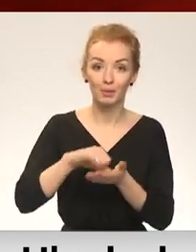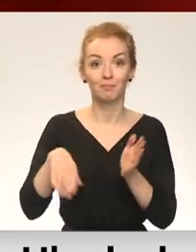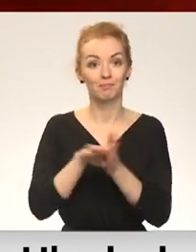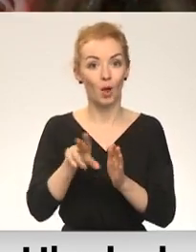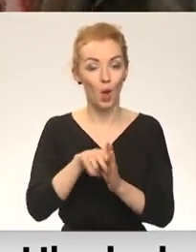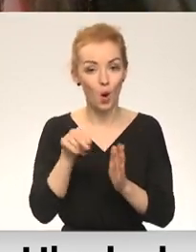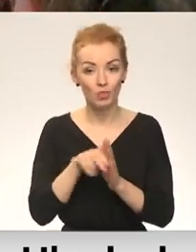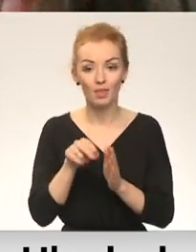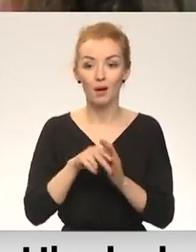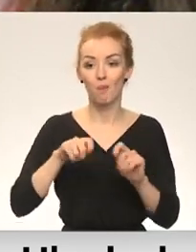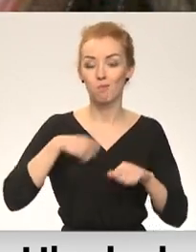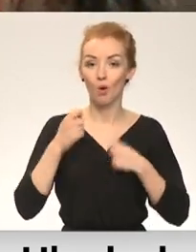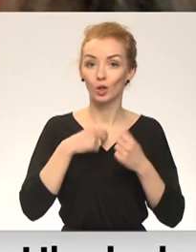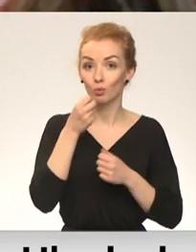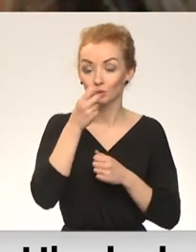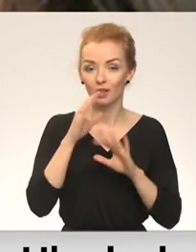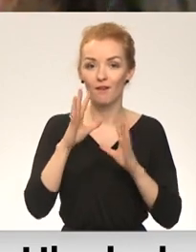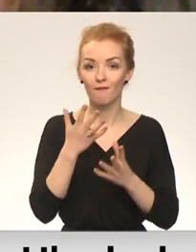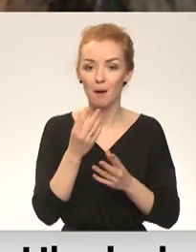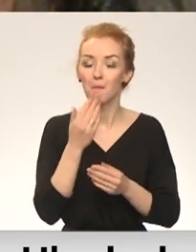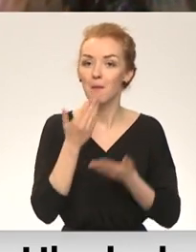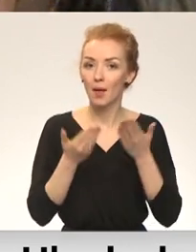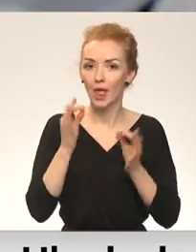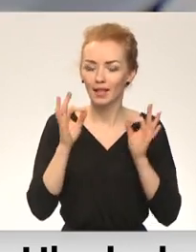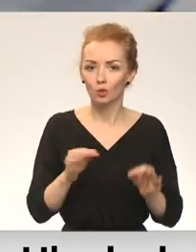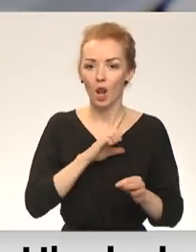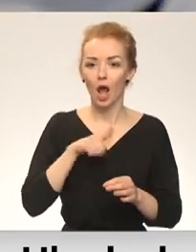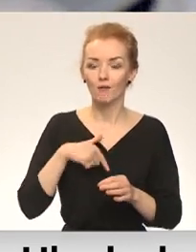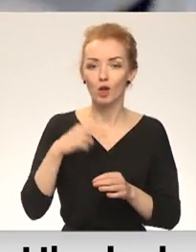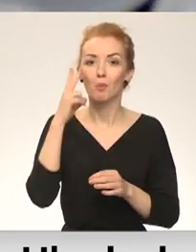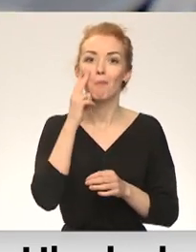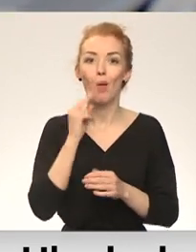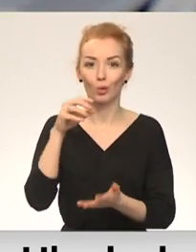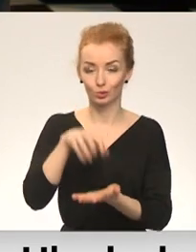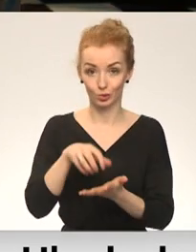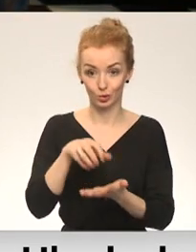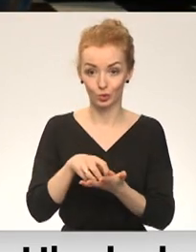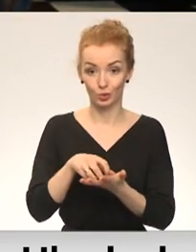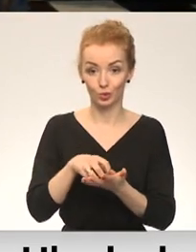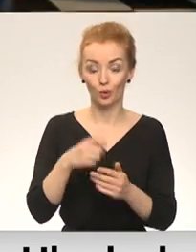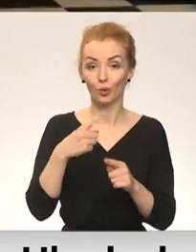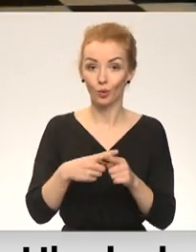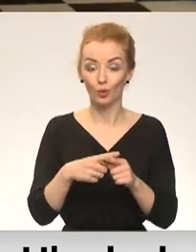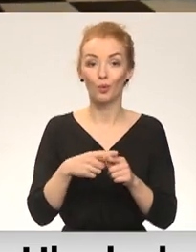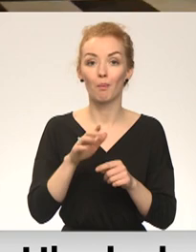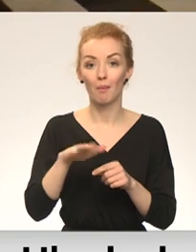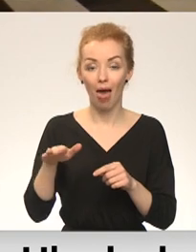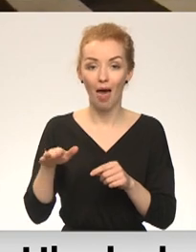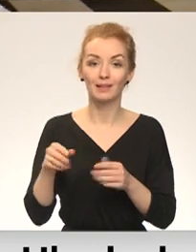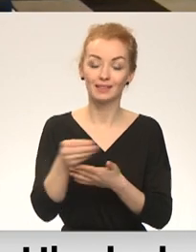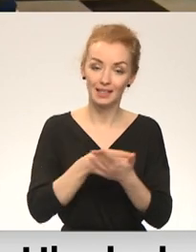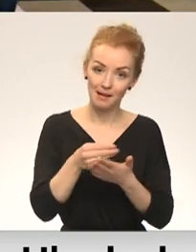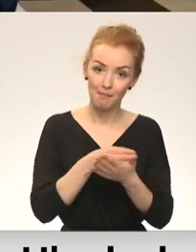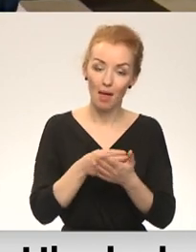loterijā, baudīt pusdienas vai nogaršot īstu latviešu medus kūku. Bērni turpat pavadīja laiku, zīmējot